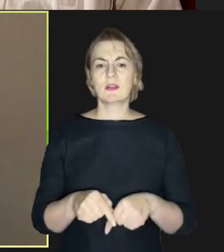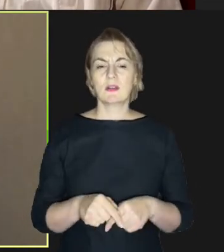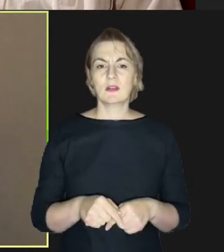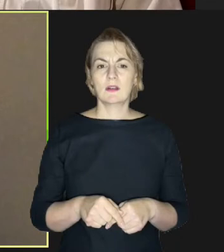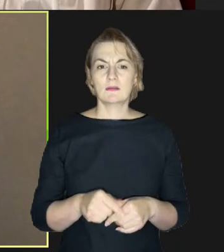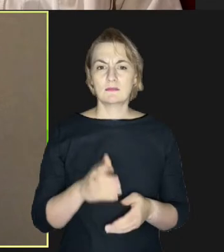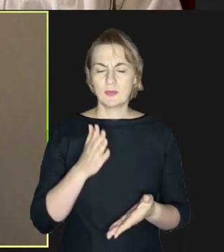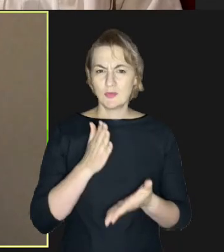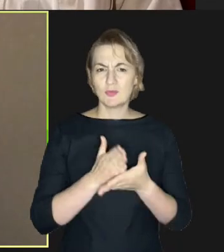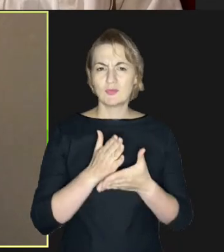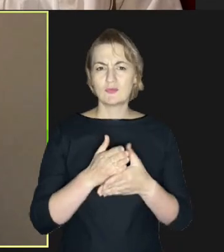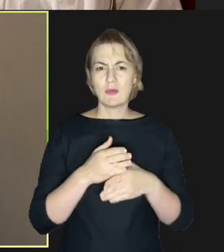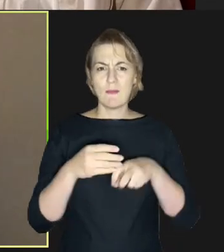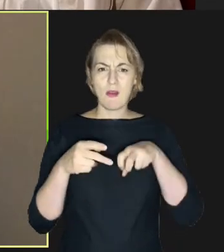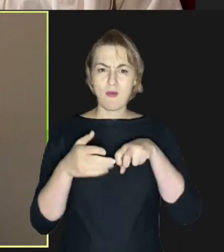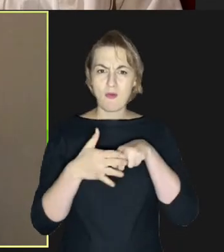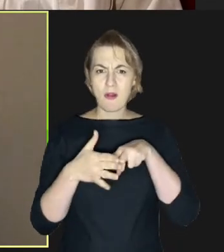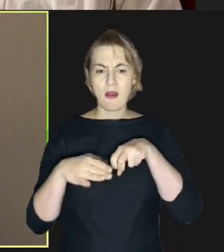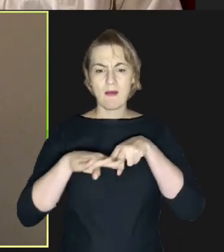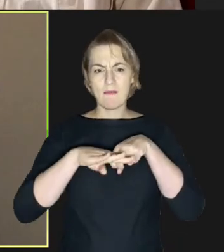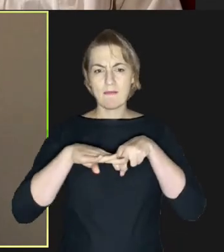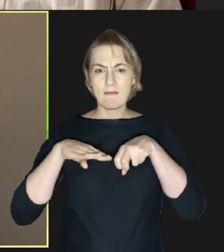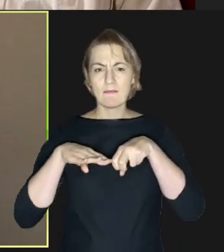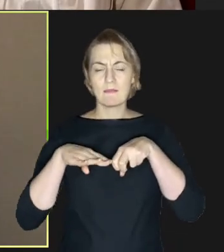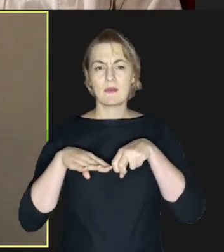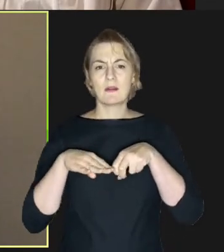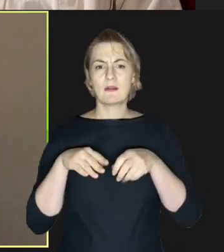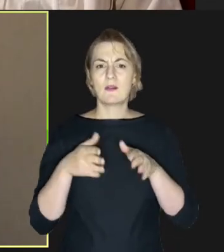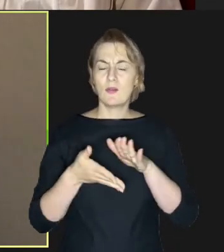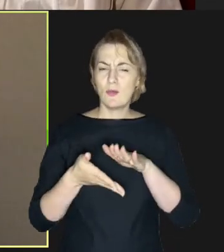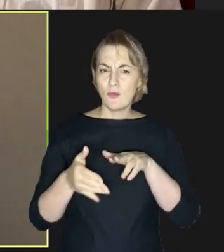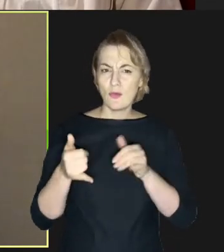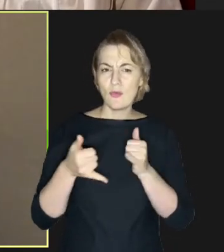Zanurzyliśmy już po kolana nasze nogi